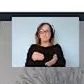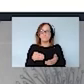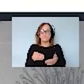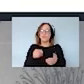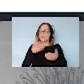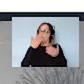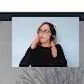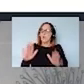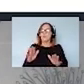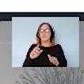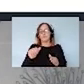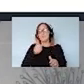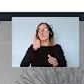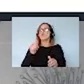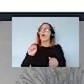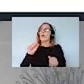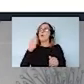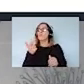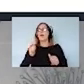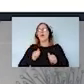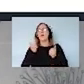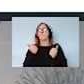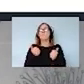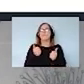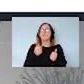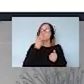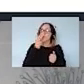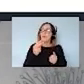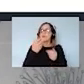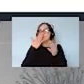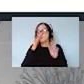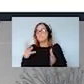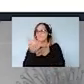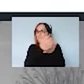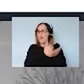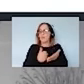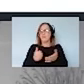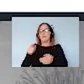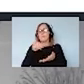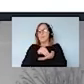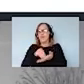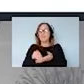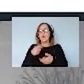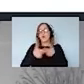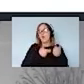żeby je pokazać po pierwsze, a po drugie, żeby je też zobaczyć. Będziemy też zbierać te praktyki, będziemy